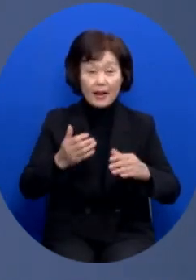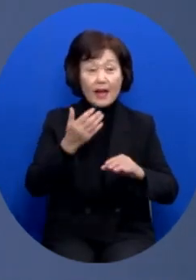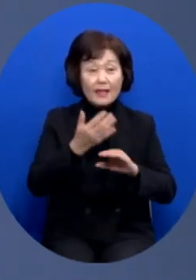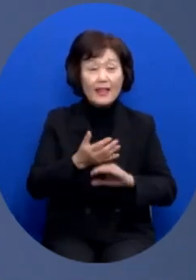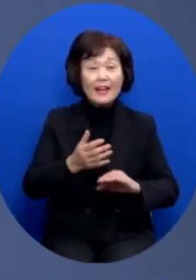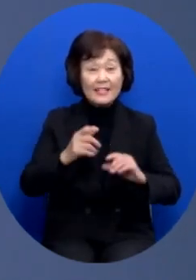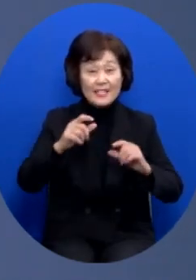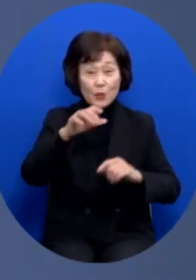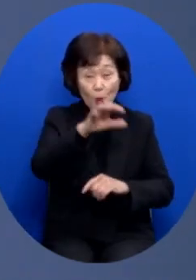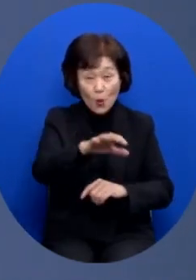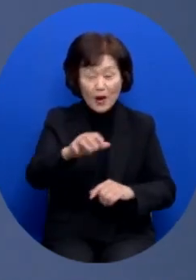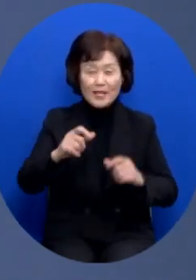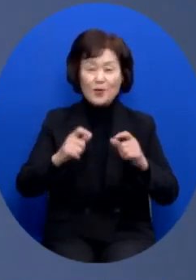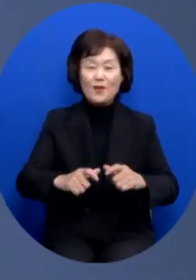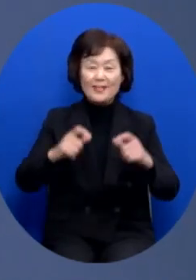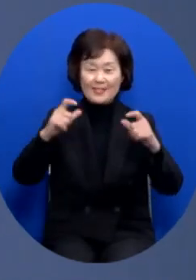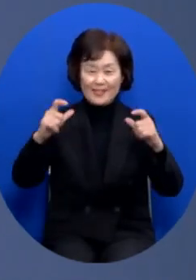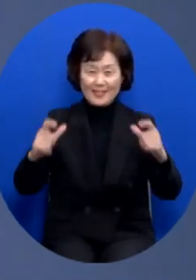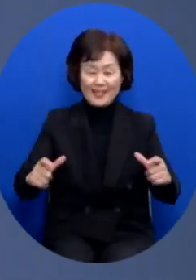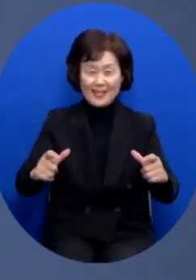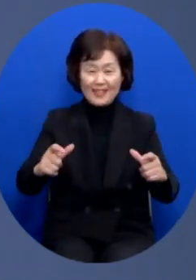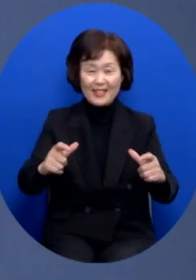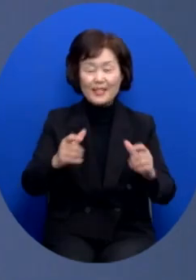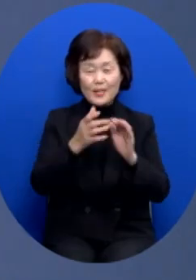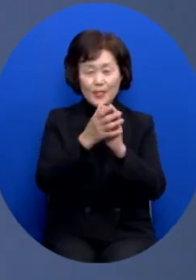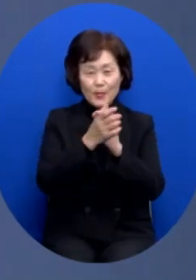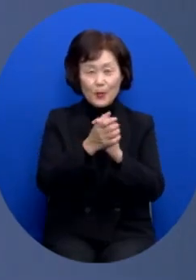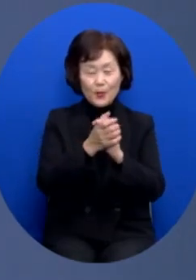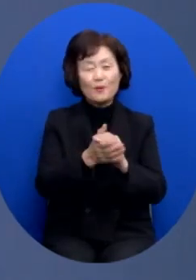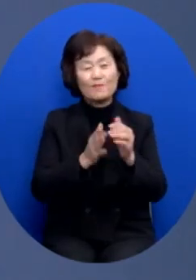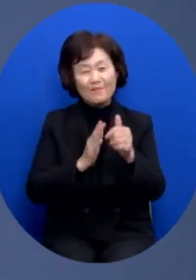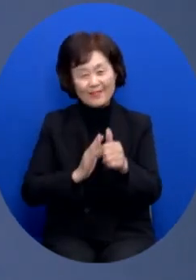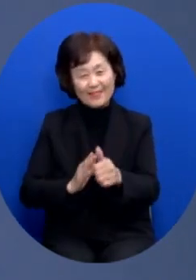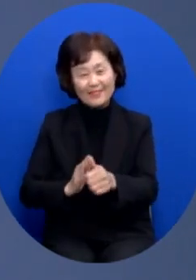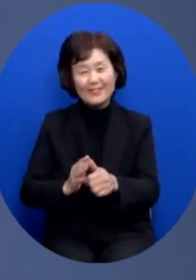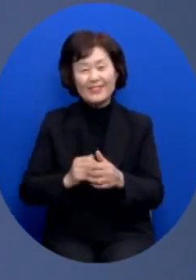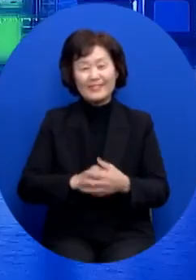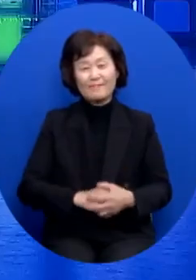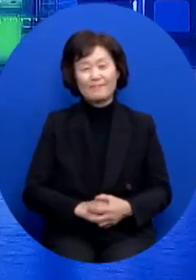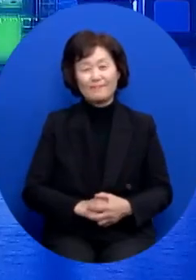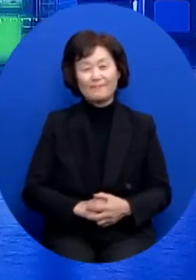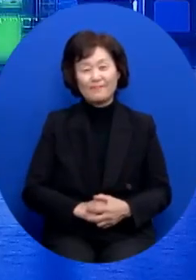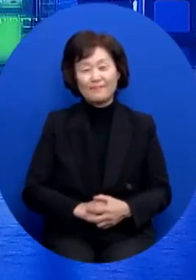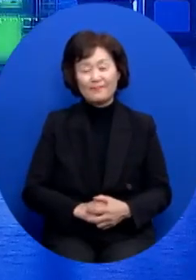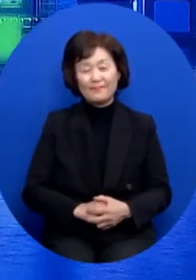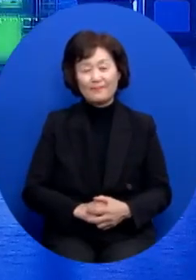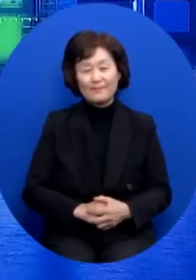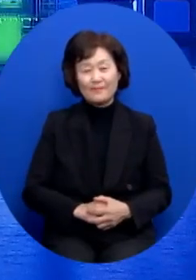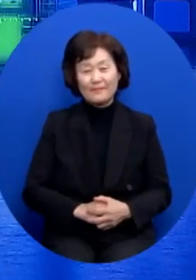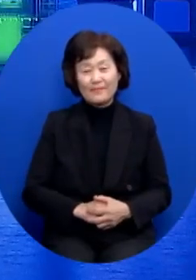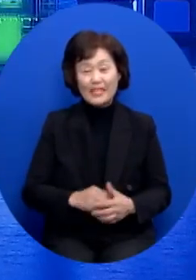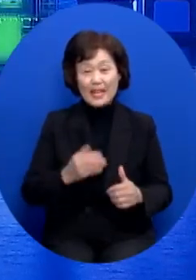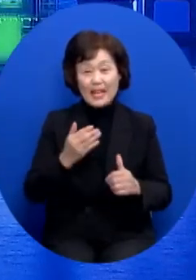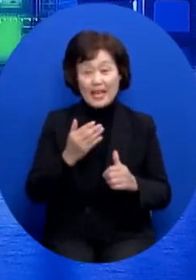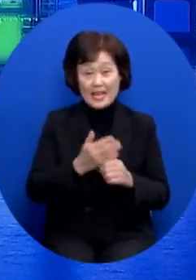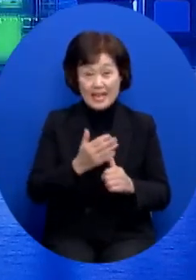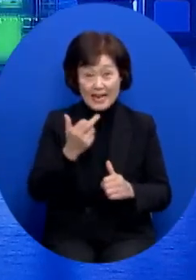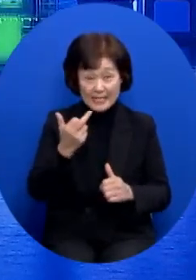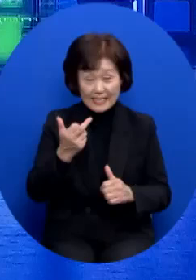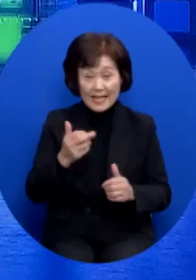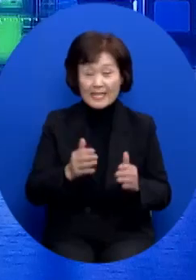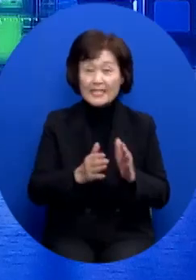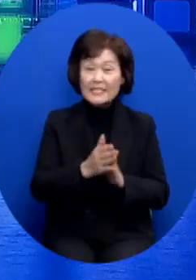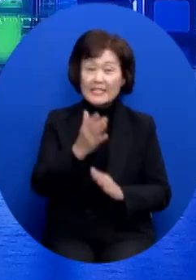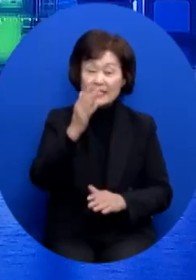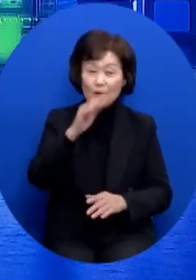지역으로까지 확장되어지기를 간곡히 기도 부탁을 드립니다. 네, 양산시와 양산교계에 빛을